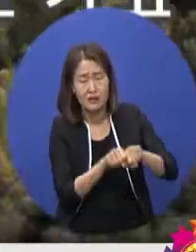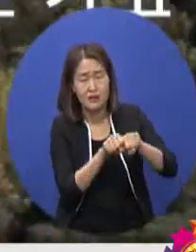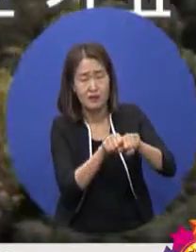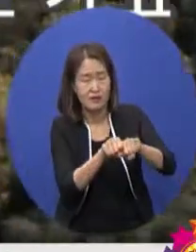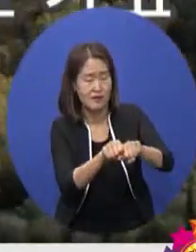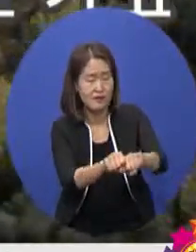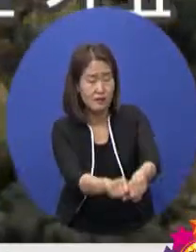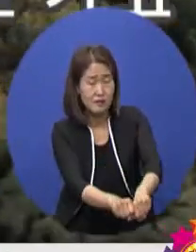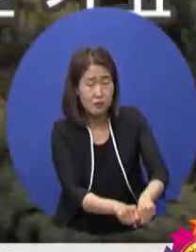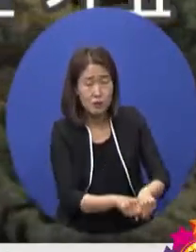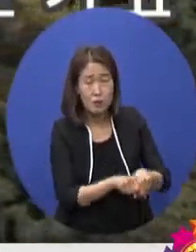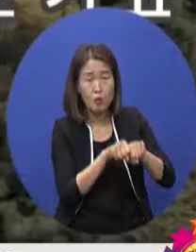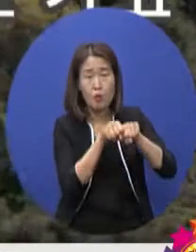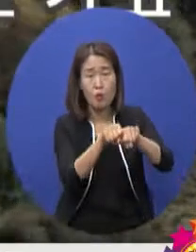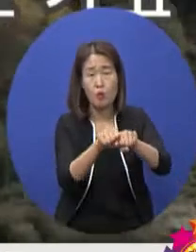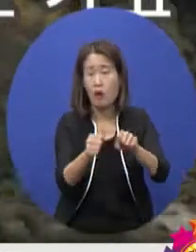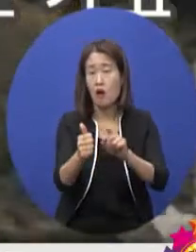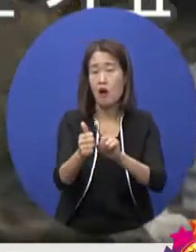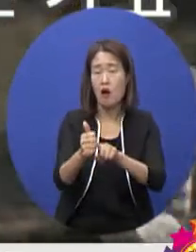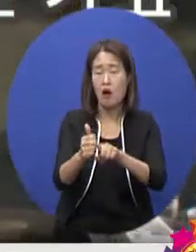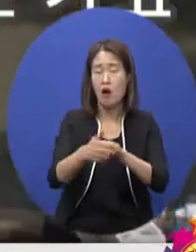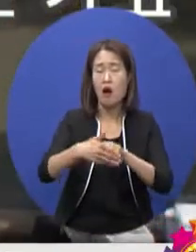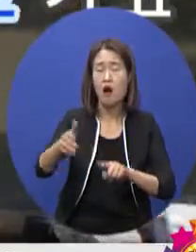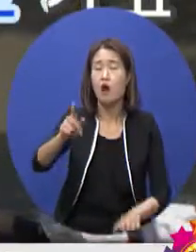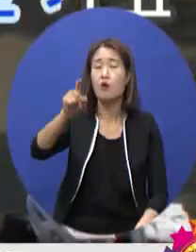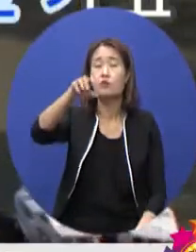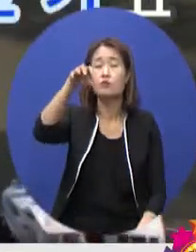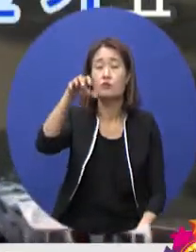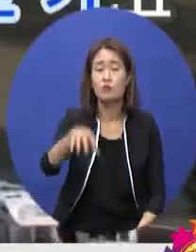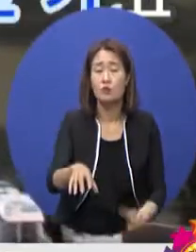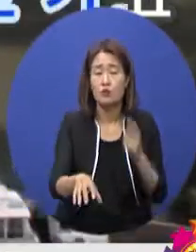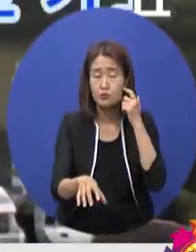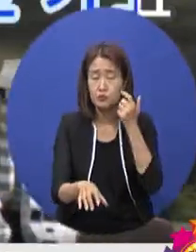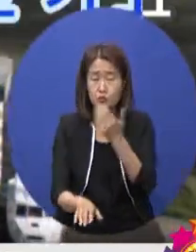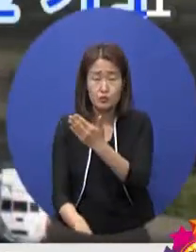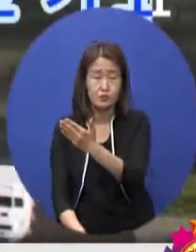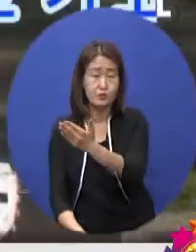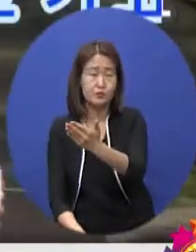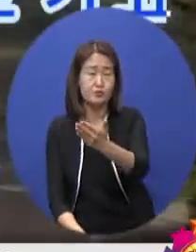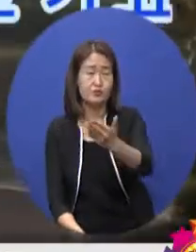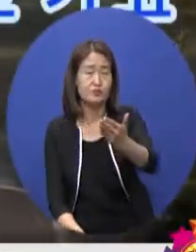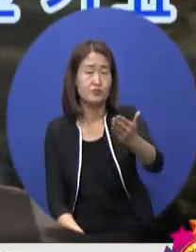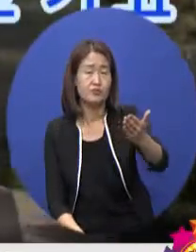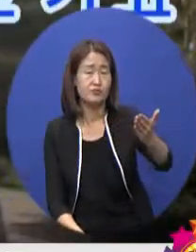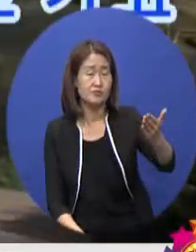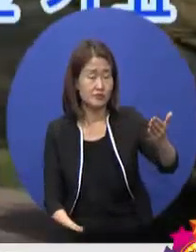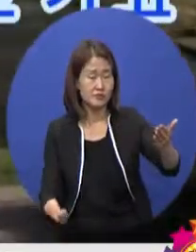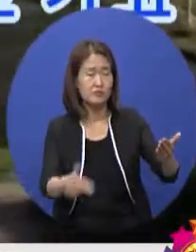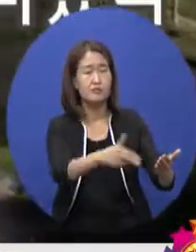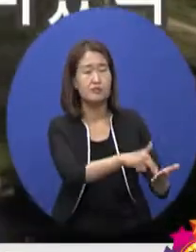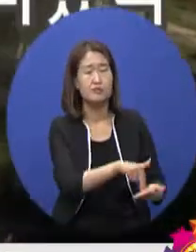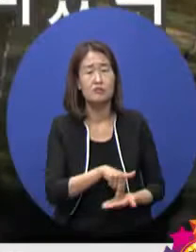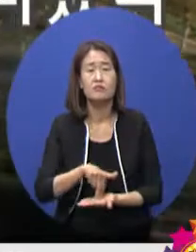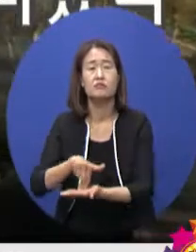늦었던 백사공은 어디로 가고